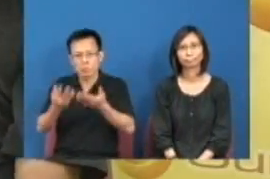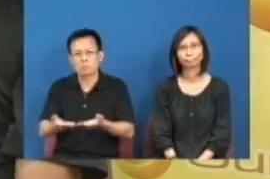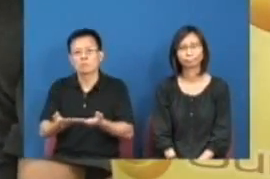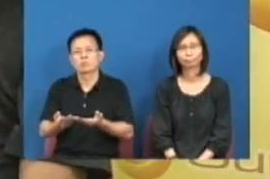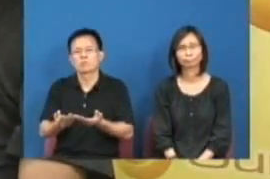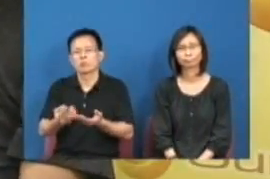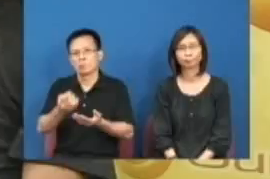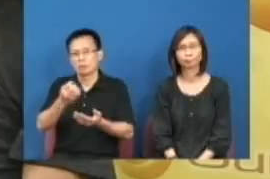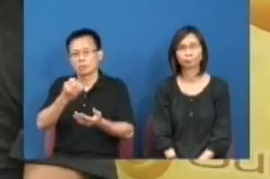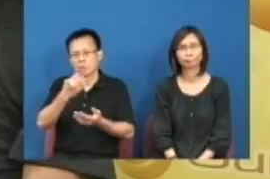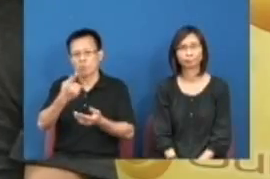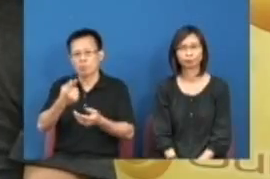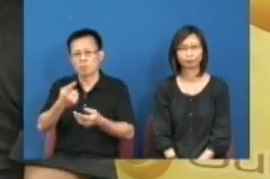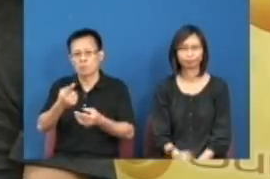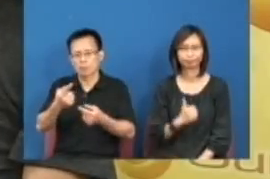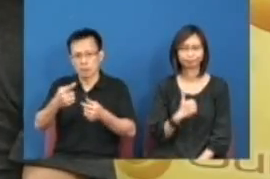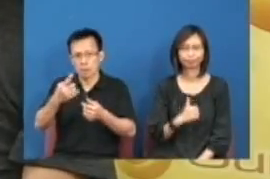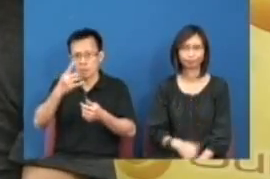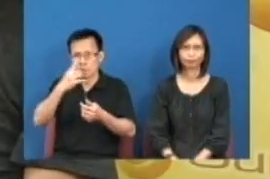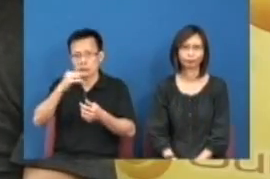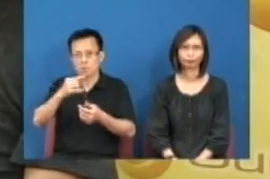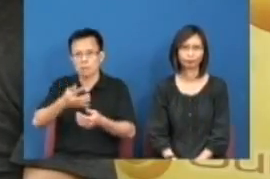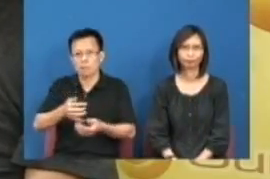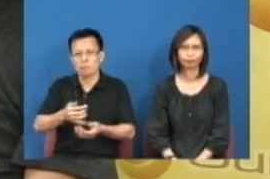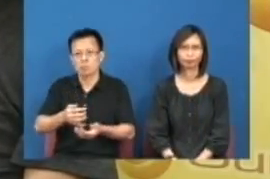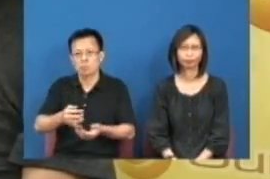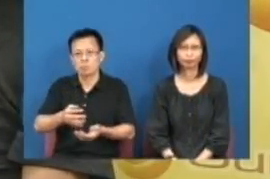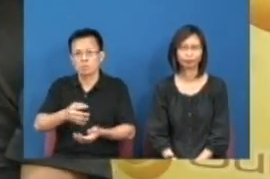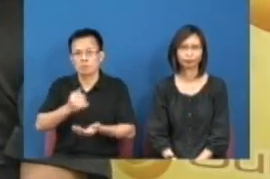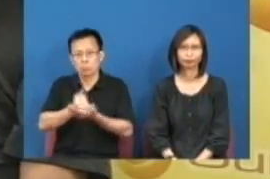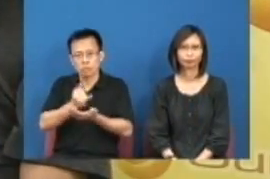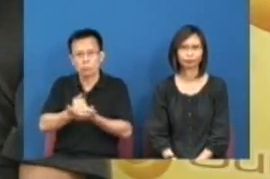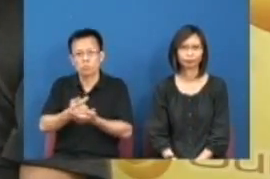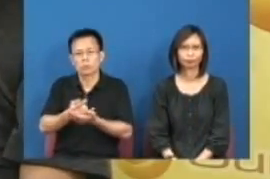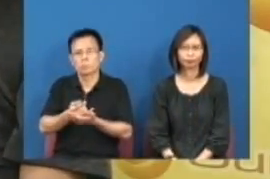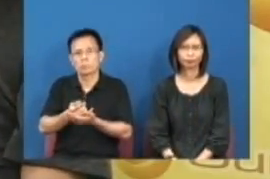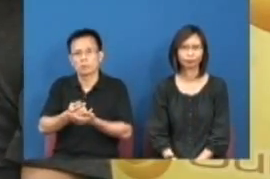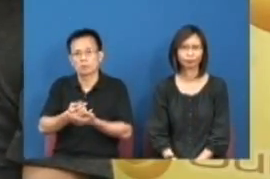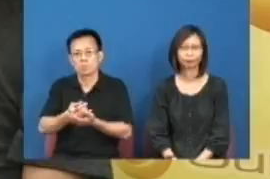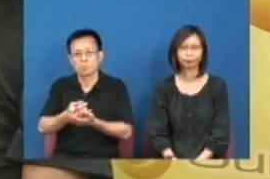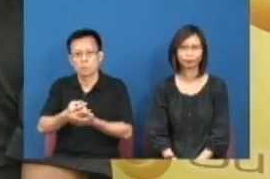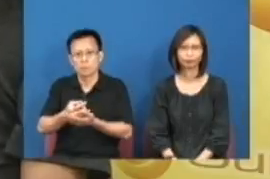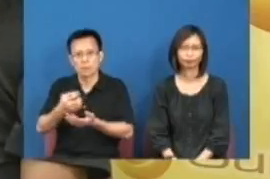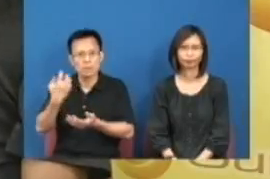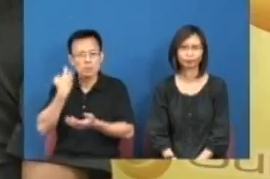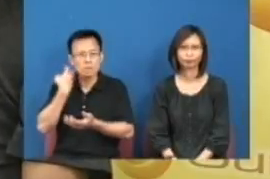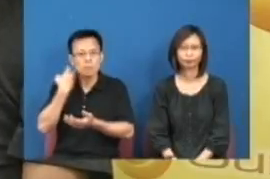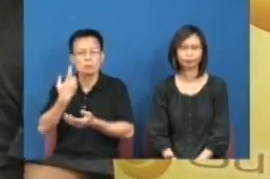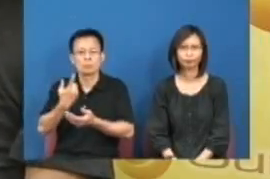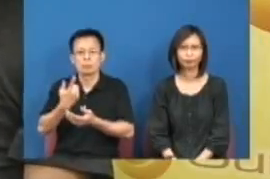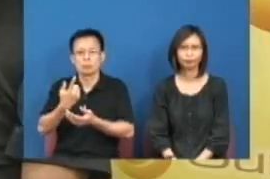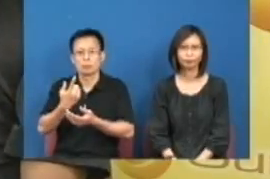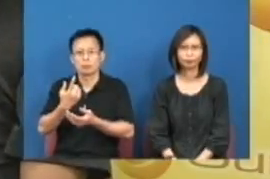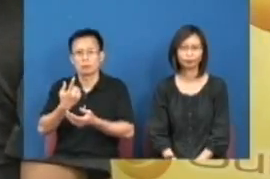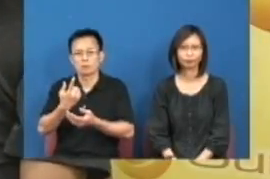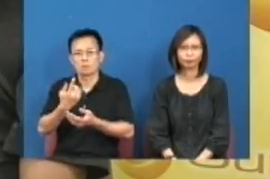嚟，即係所謂理身啦。其實即係如果佢係管江屋嘅，咁佢第一次嚟講會睇啦。佢仍堅持一樣嘢，就係即係無視基本